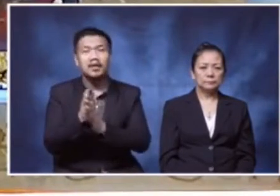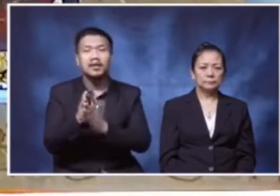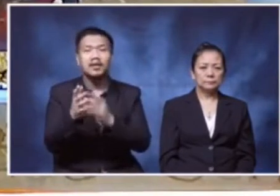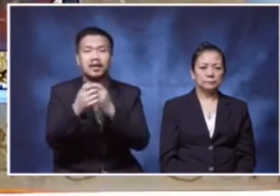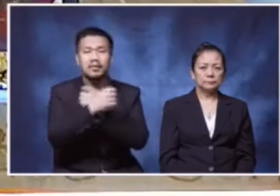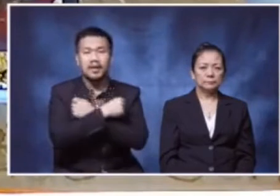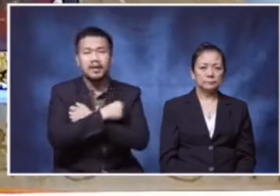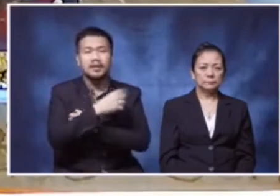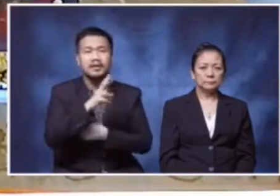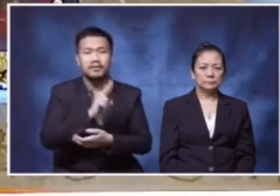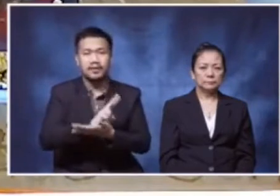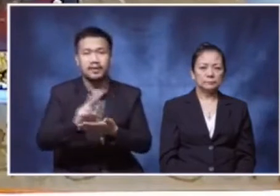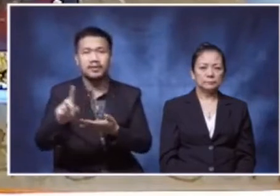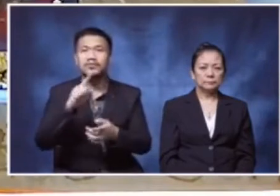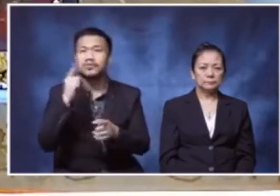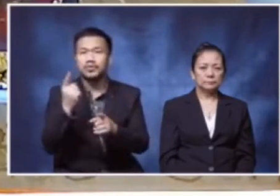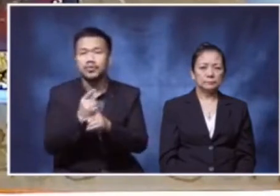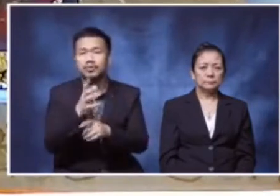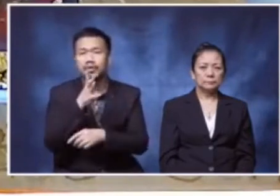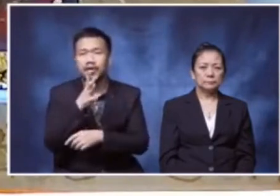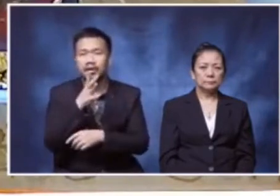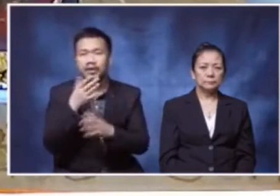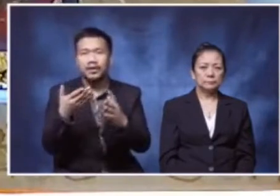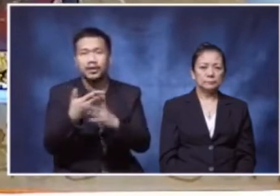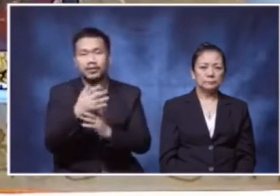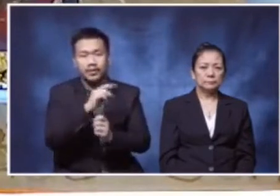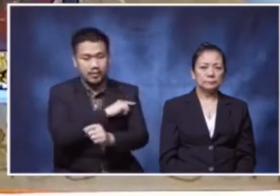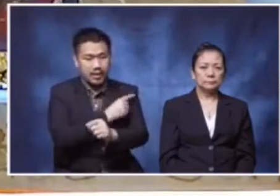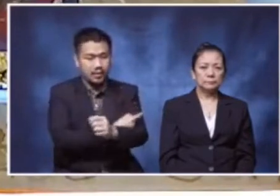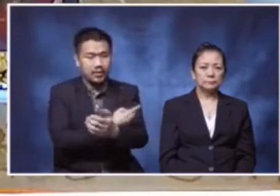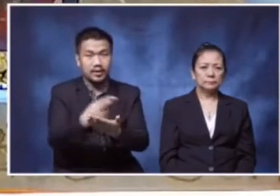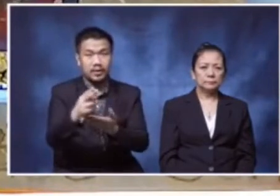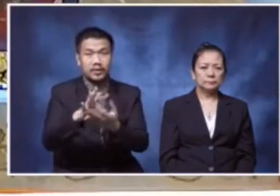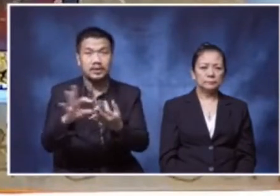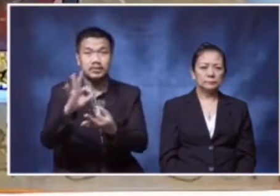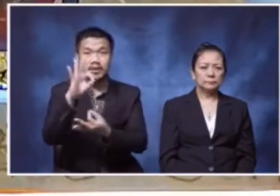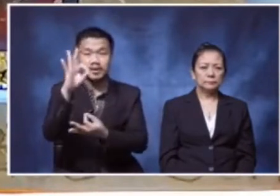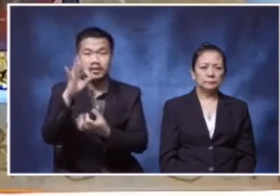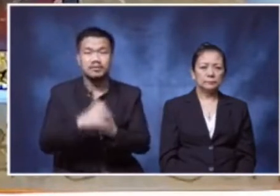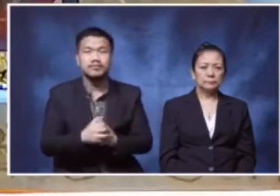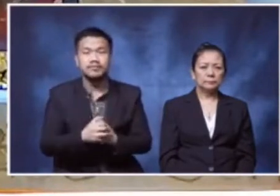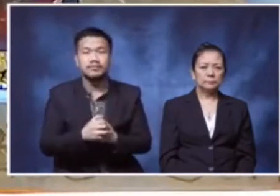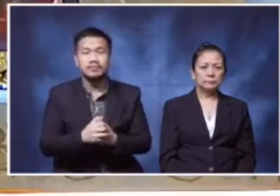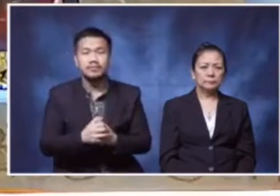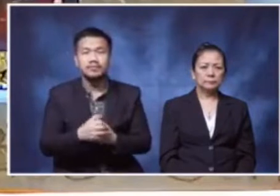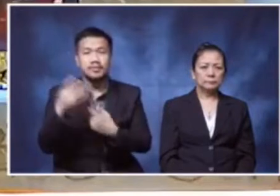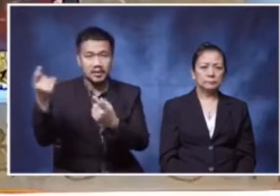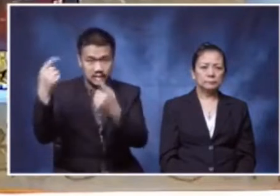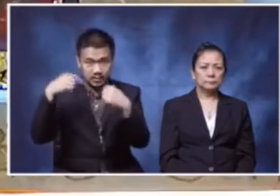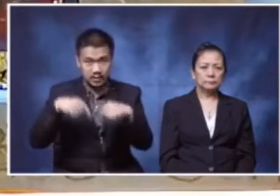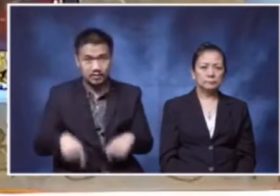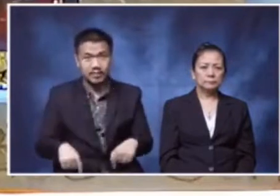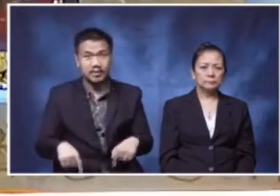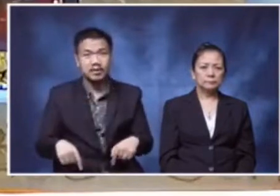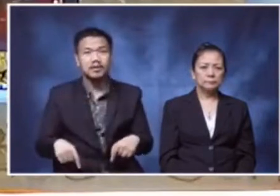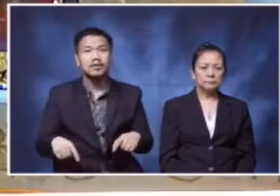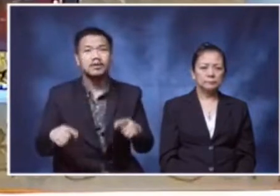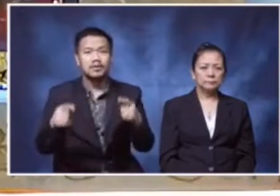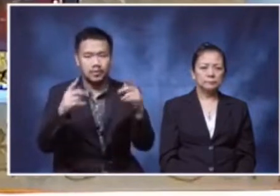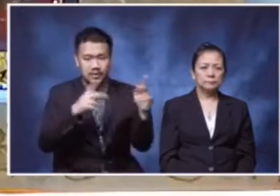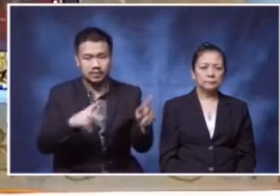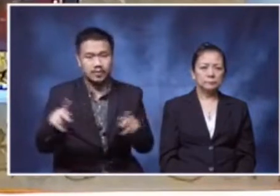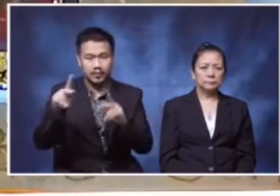na birheng Kanyang inang tunay sa kapangyarihan ng Espiritung Banal. Ang pagdating niya ay inilahad